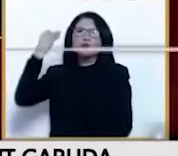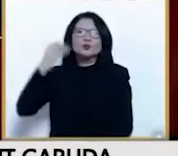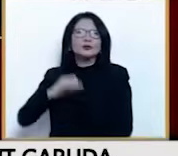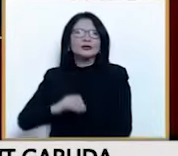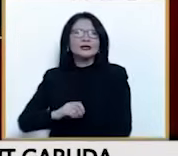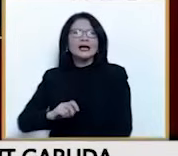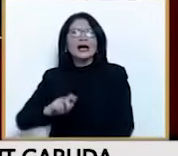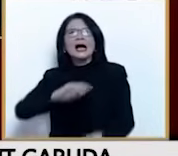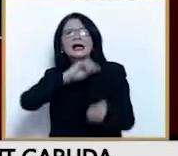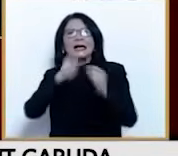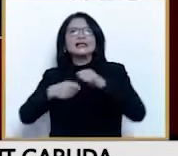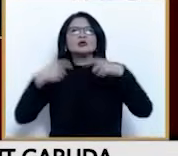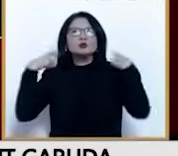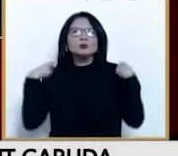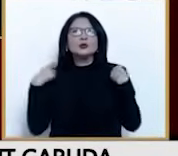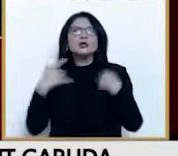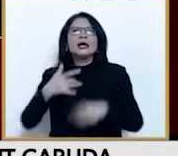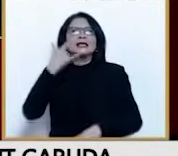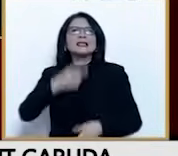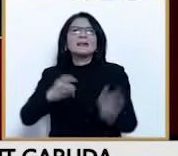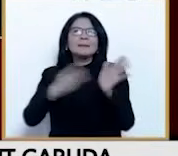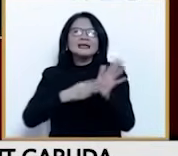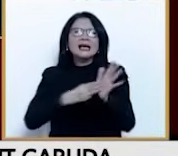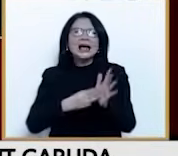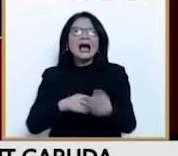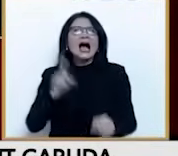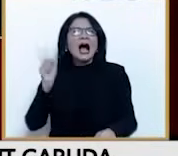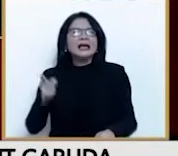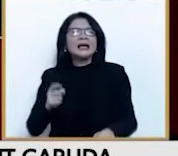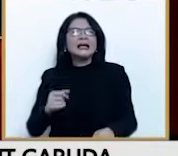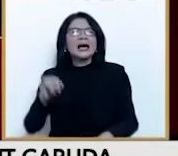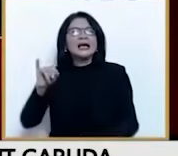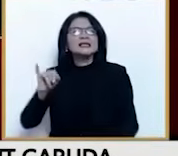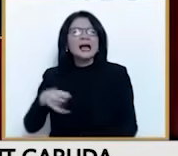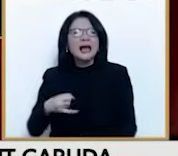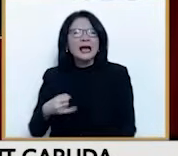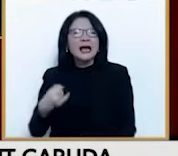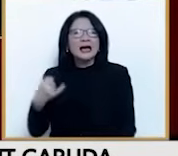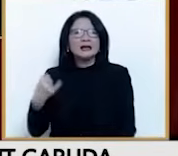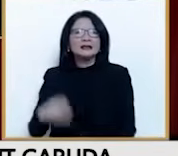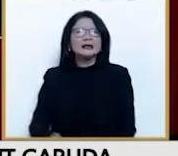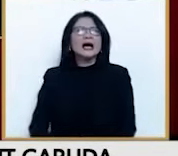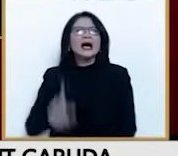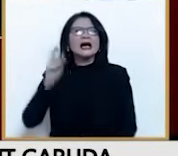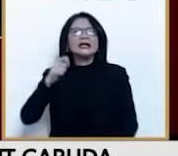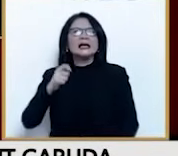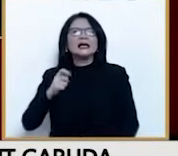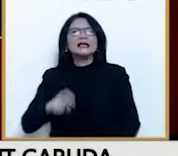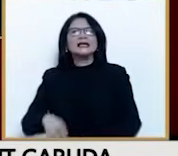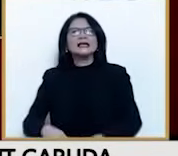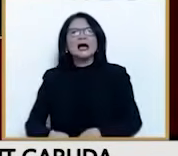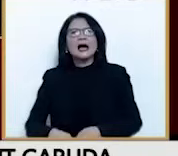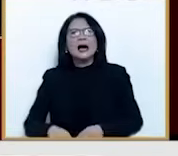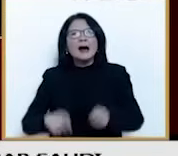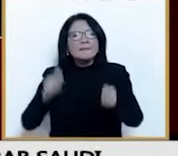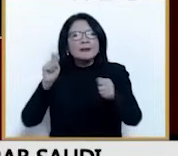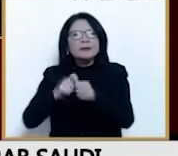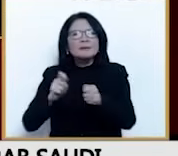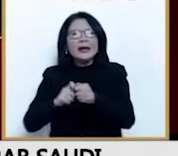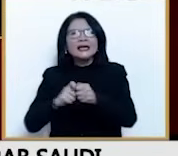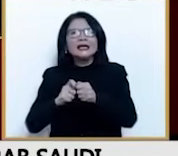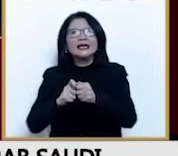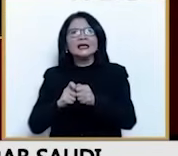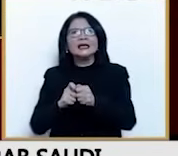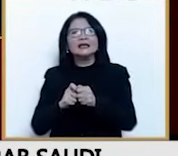ganti gubernur tetap menjadi masalah. Berarti ada yang salah. Kenapa? Karena selama ini kita menyelesaikan hanya di hilir. Kita tahu bahwa Jakarta itu